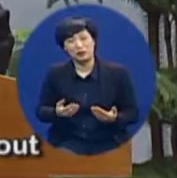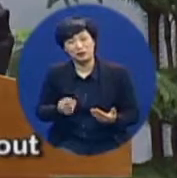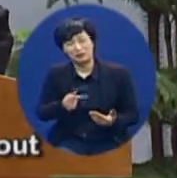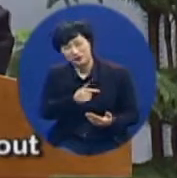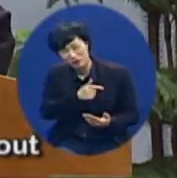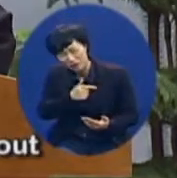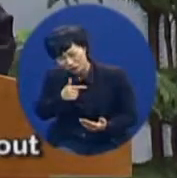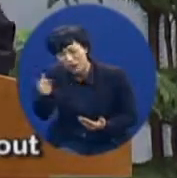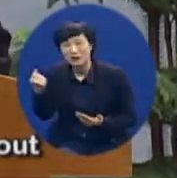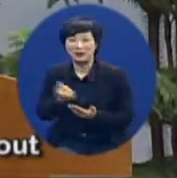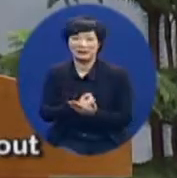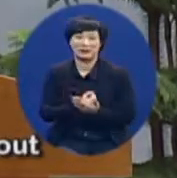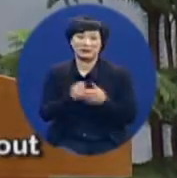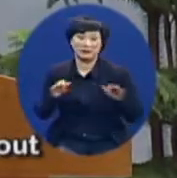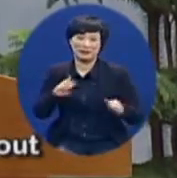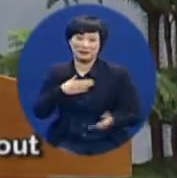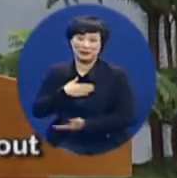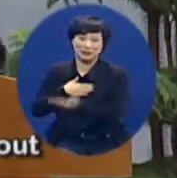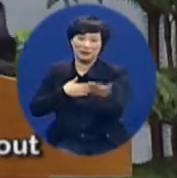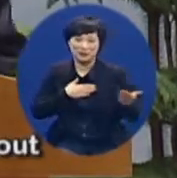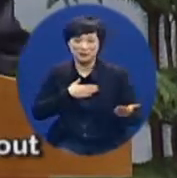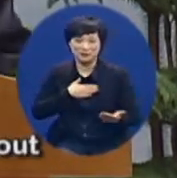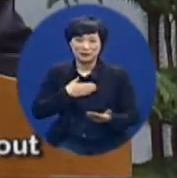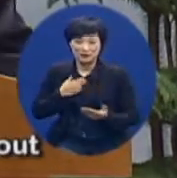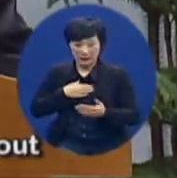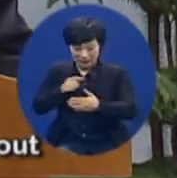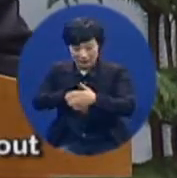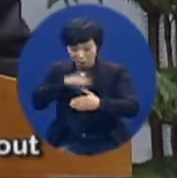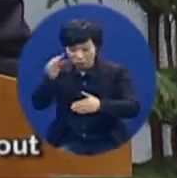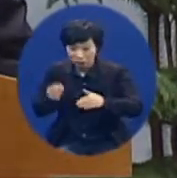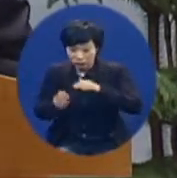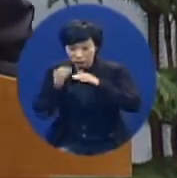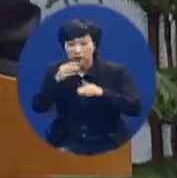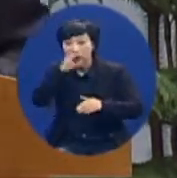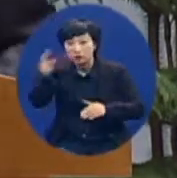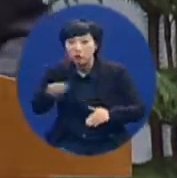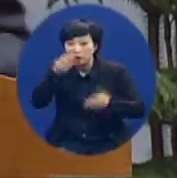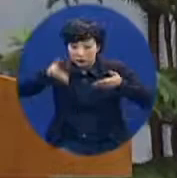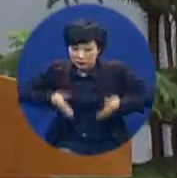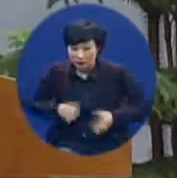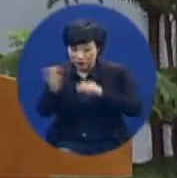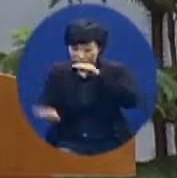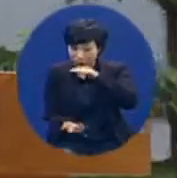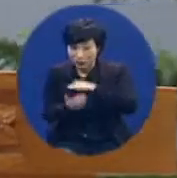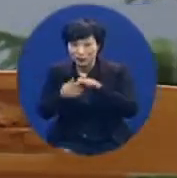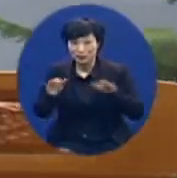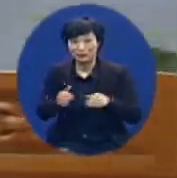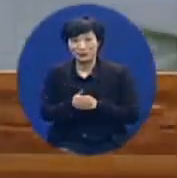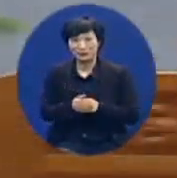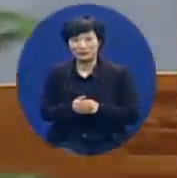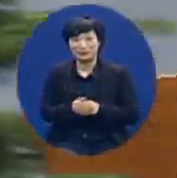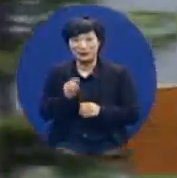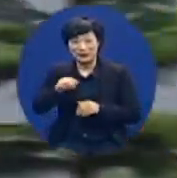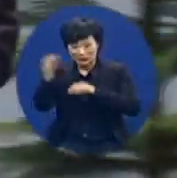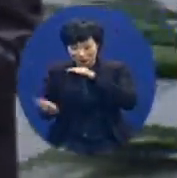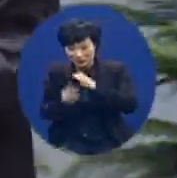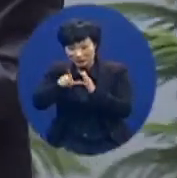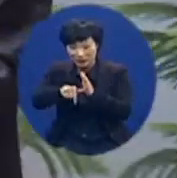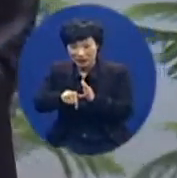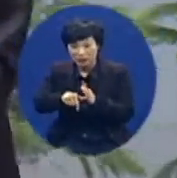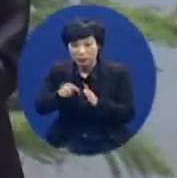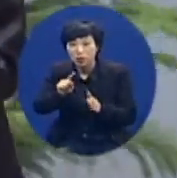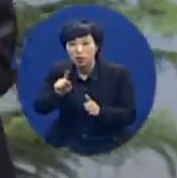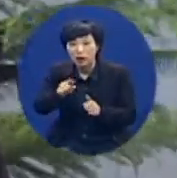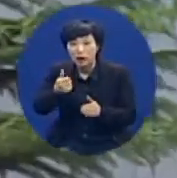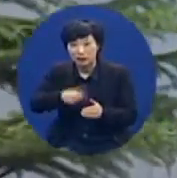안타까운 일이다 그래서 나와 여러분들은 내게 성탄이 이루어졌다면 이루어지게 할 때 그 아들이 죽지